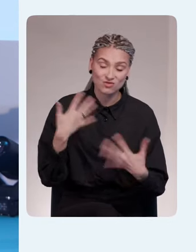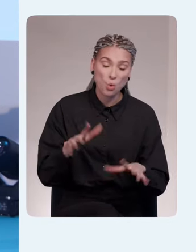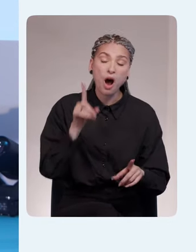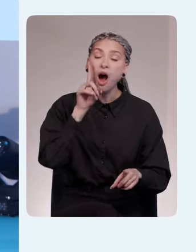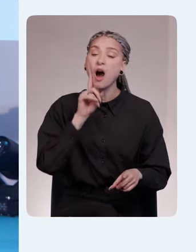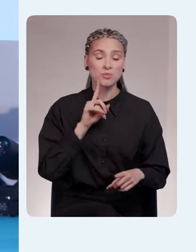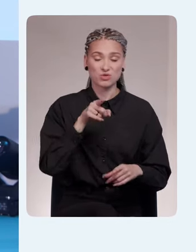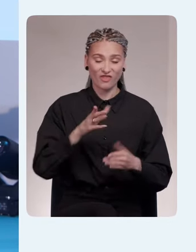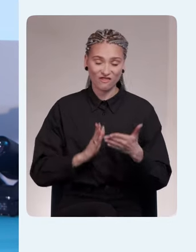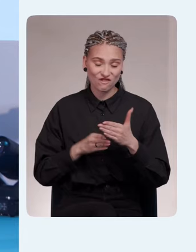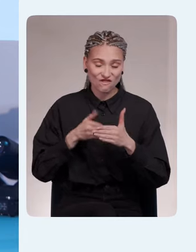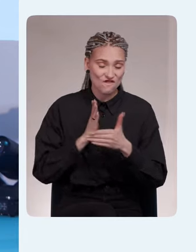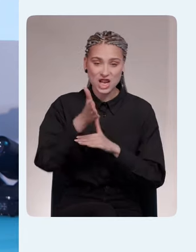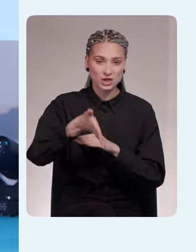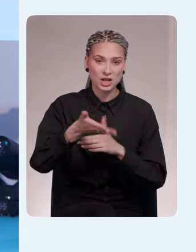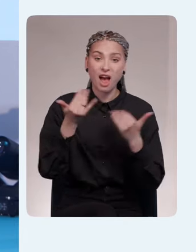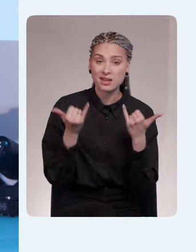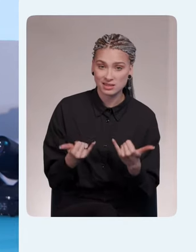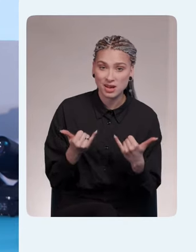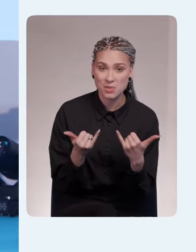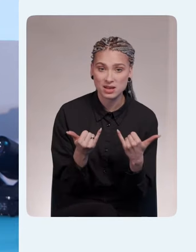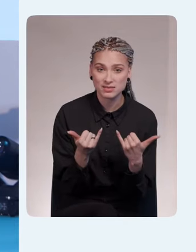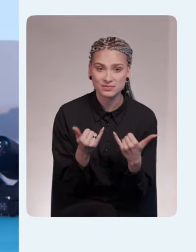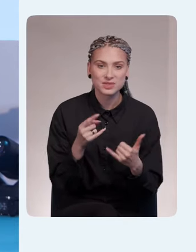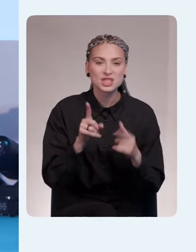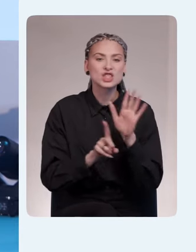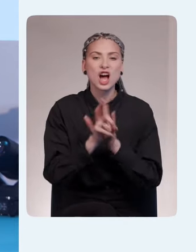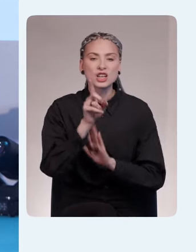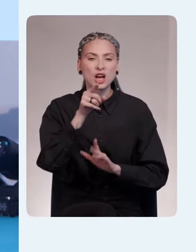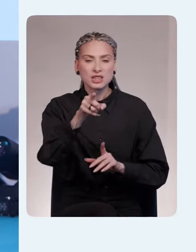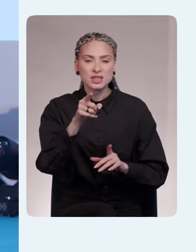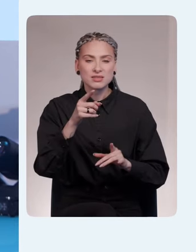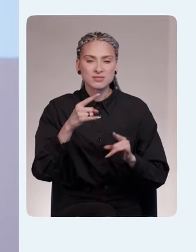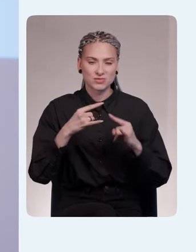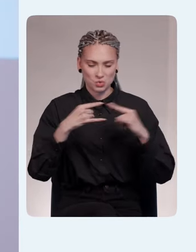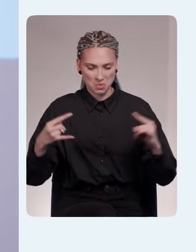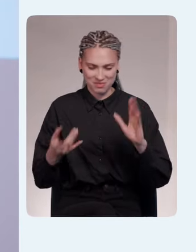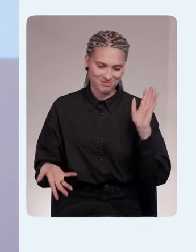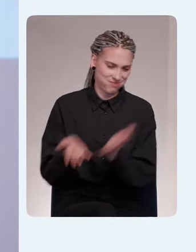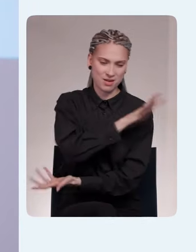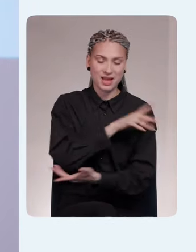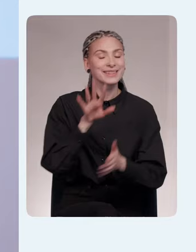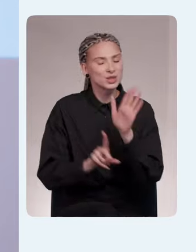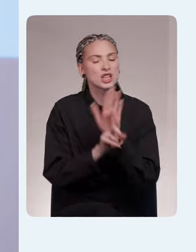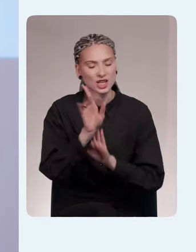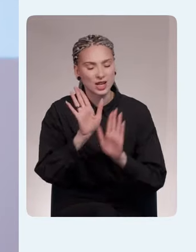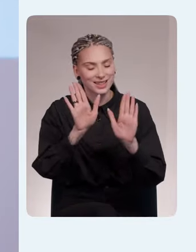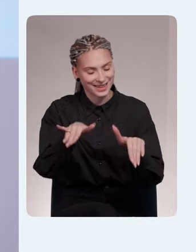комфорта. Теперь ты перевернешь этот мир. Но сначала ты решил перевернуть этот стол. Неплохо, это начало, ладно.